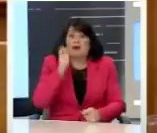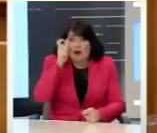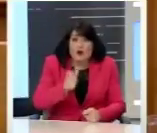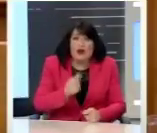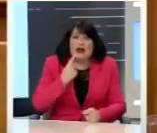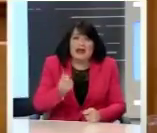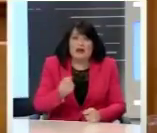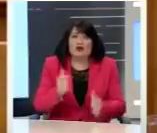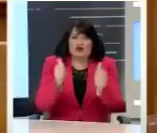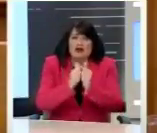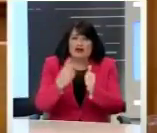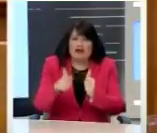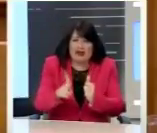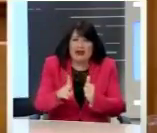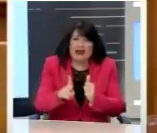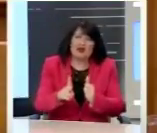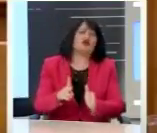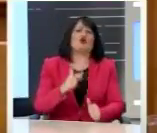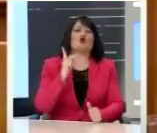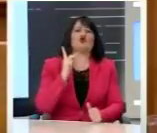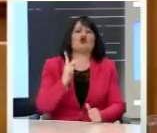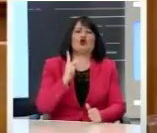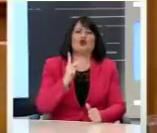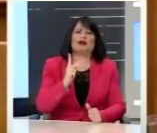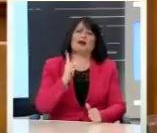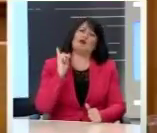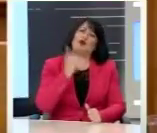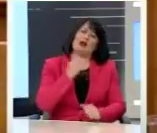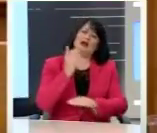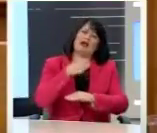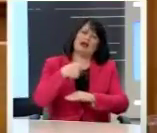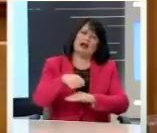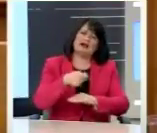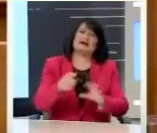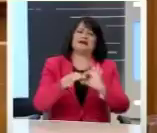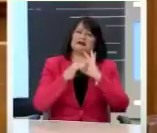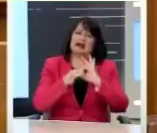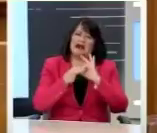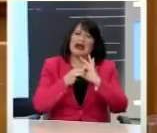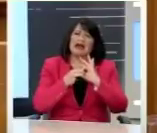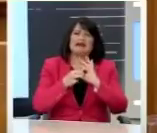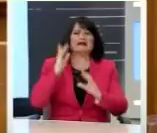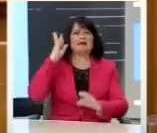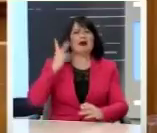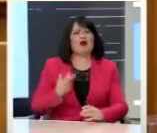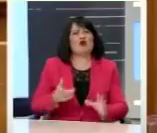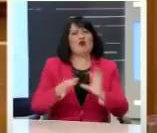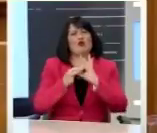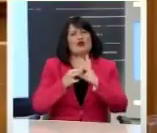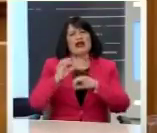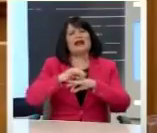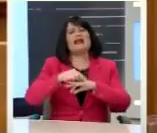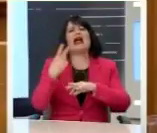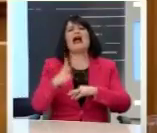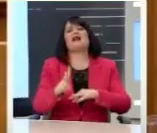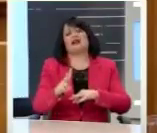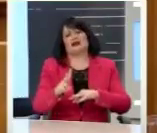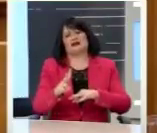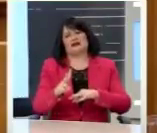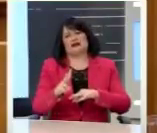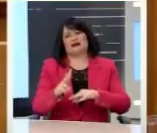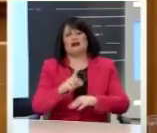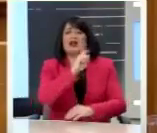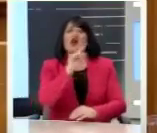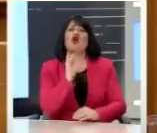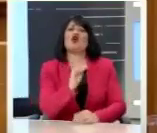του καταδικασμένου για την υπόθεση Εμίλιου Κοτσόνη, στενός φίλος και συνεργάτης της Δώρας Μπακογιάννη και του συζύγου της Σίδρου Κούβελου. Και